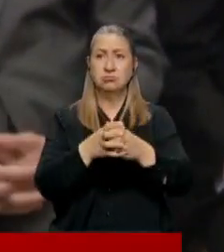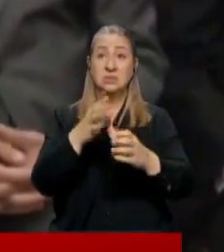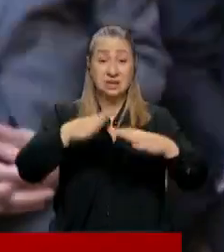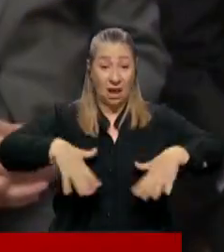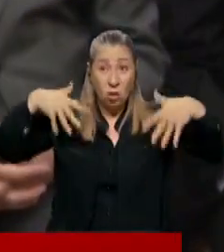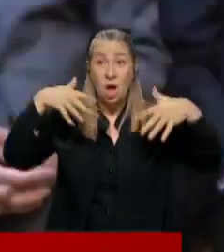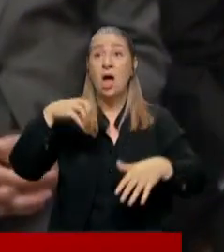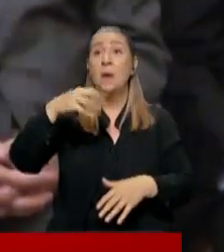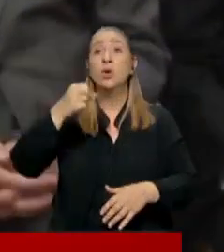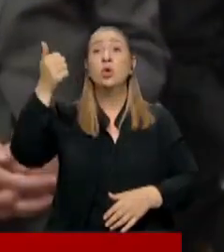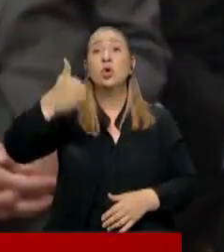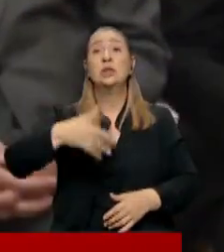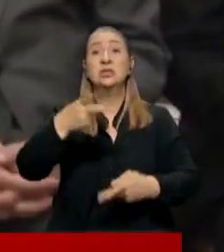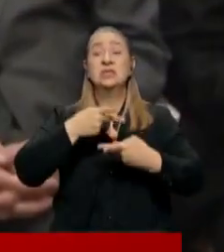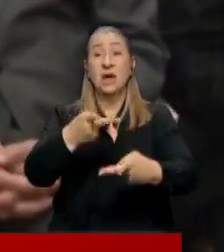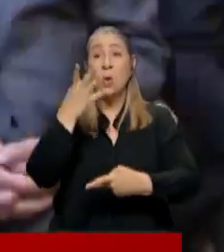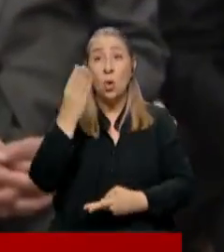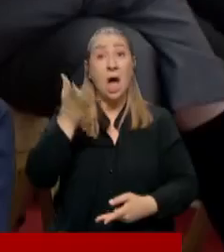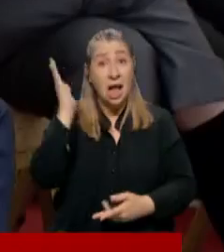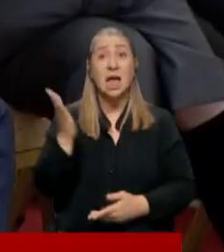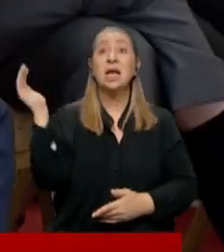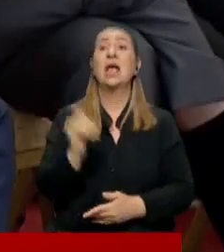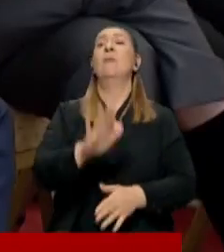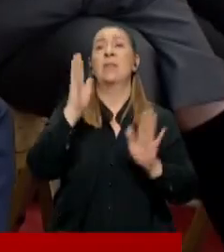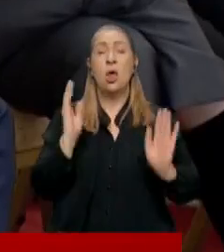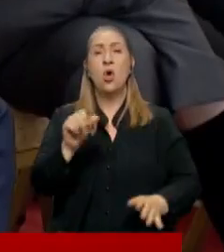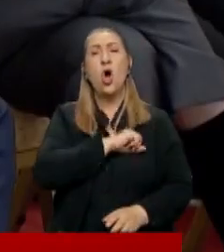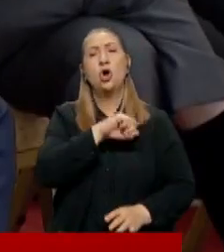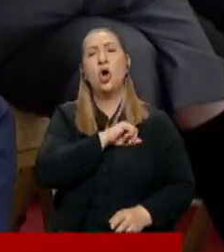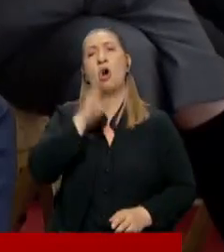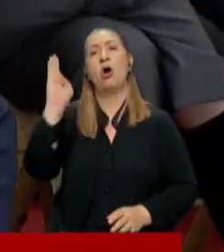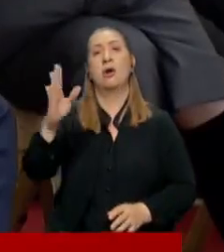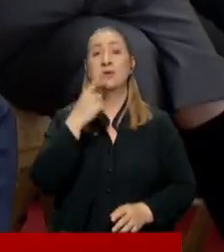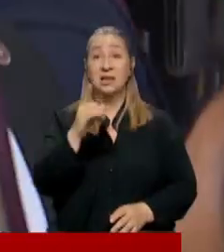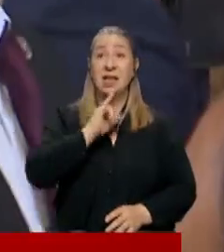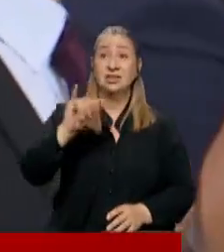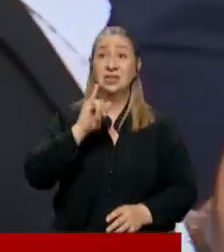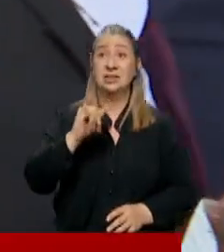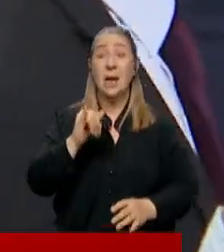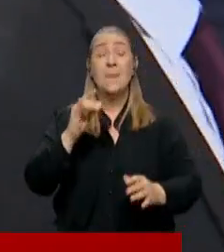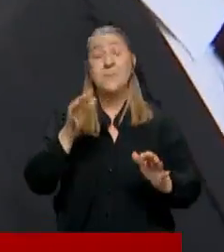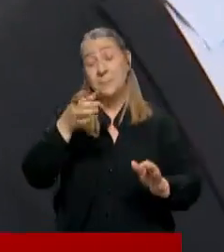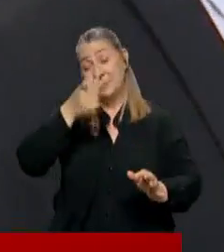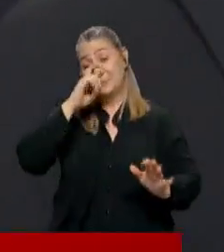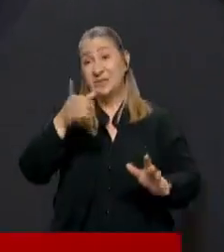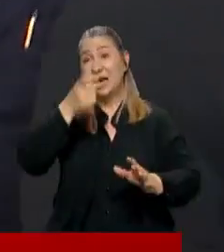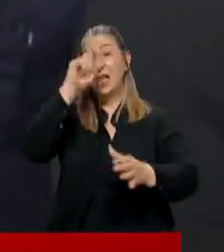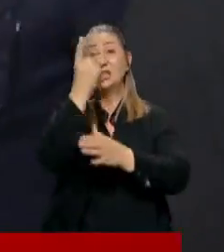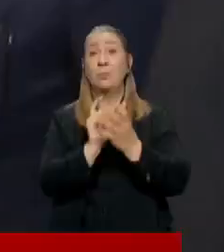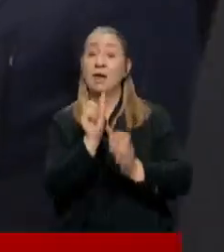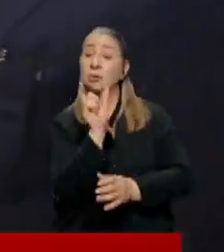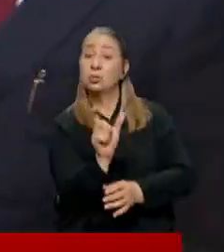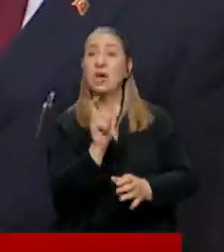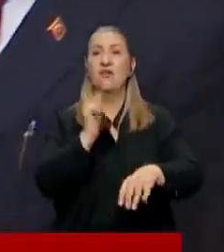salonda AK Partili yöneticilerin davetli oldukları halde gelmemelerini korkuyorlar diyerek eleştirmişti. Majesteleri ve kral çıplak